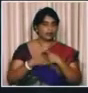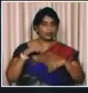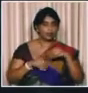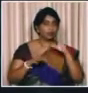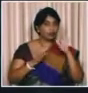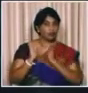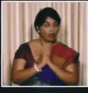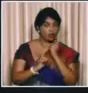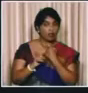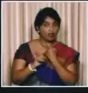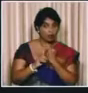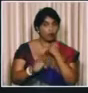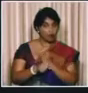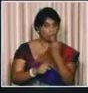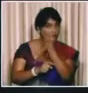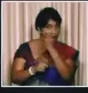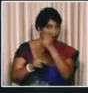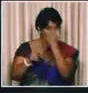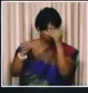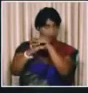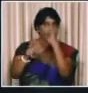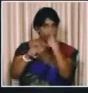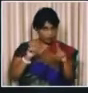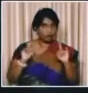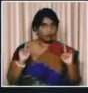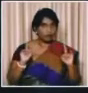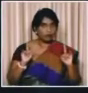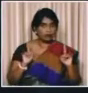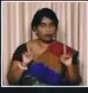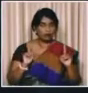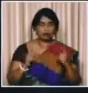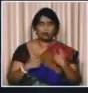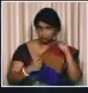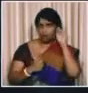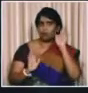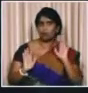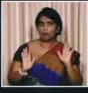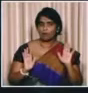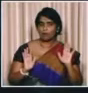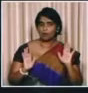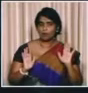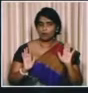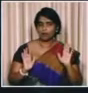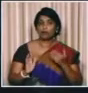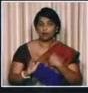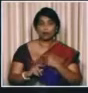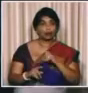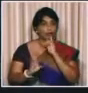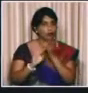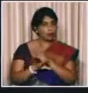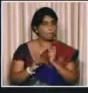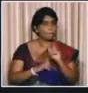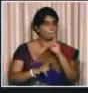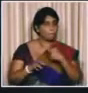කරන අයිතිය තියෙන කමල් ගුණරත් සහ උන් නියෝජනය කරන දේශපාලන විතරද විශ්‍රාමික නිලධාරීන්ට මම දැනගන්න කැමතියි මම ඔබතුමාගේ මීට කලින්